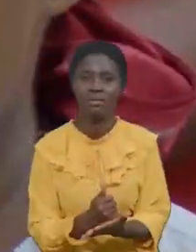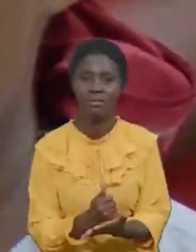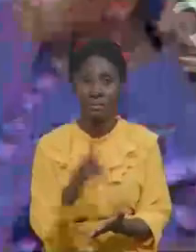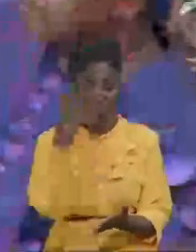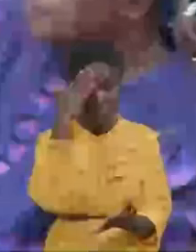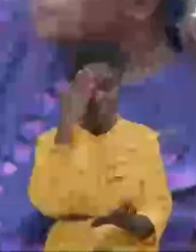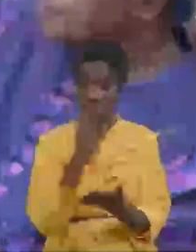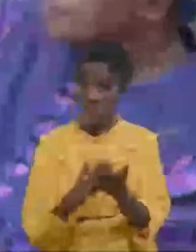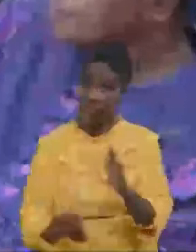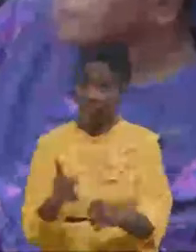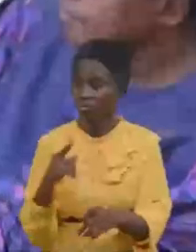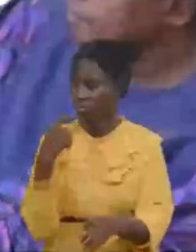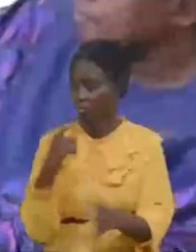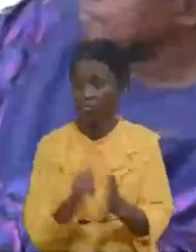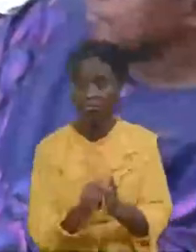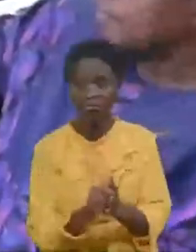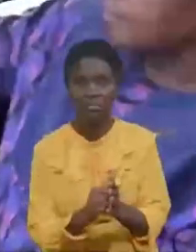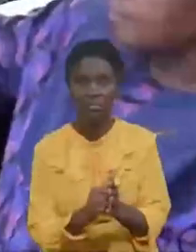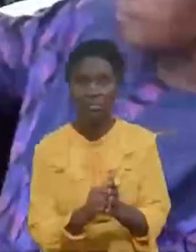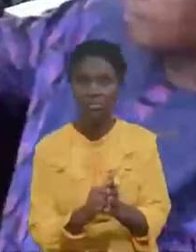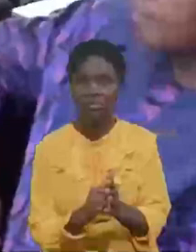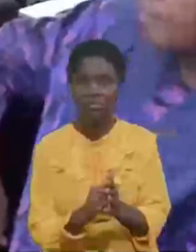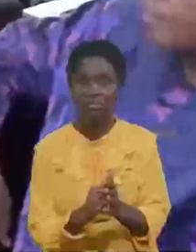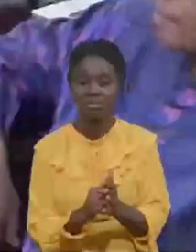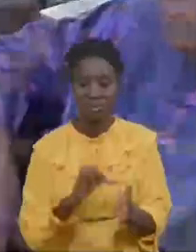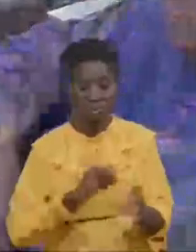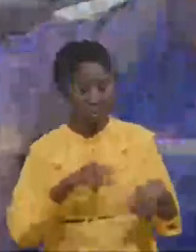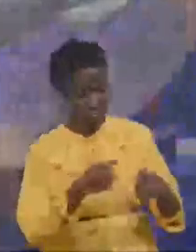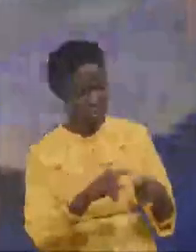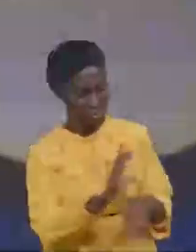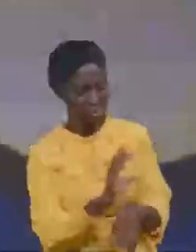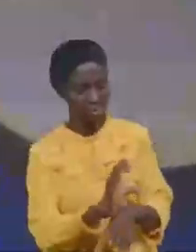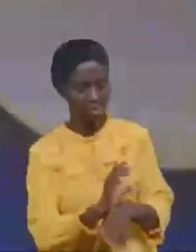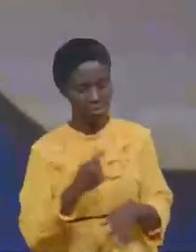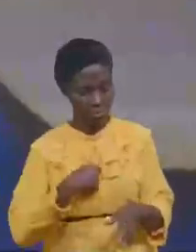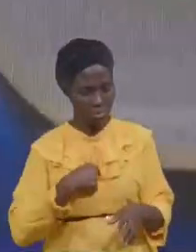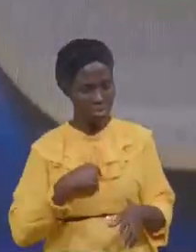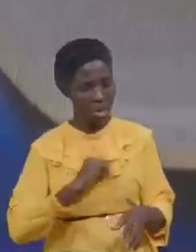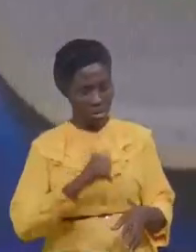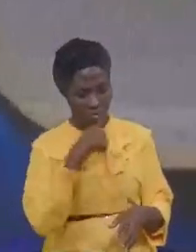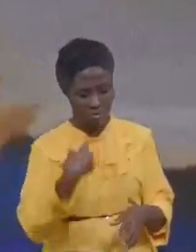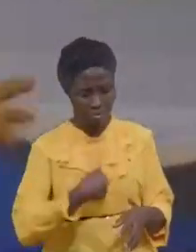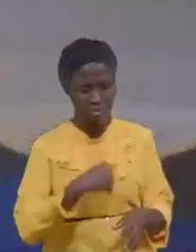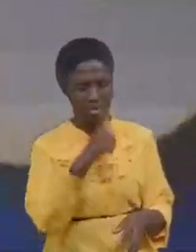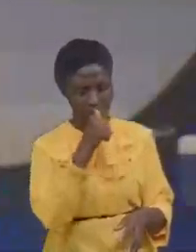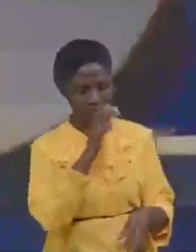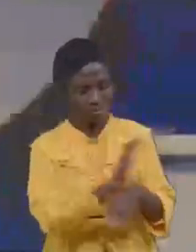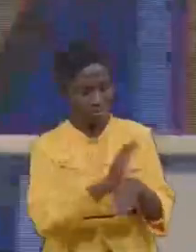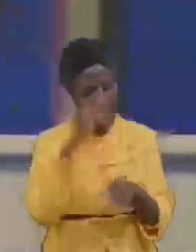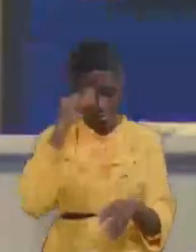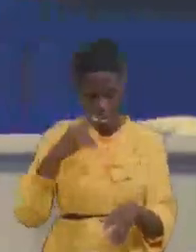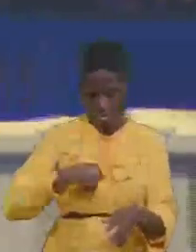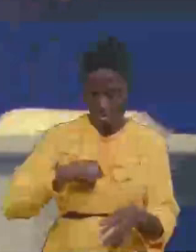certains disent que je vais à l'église, je suis un religieux, je suis une